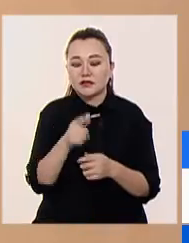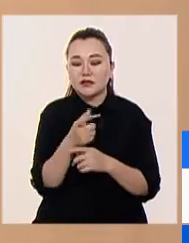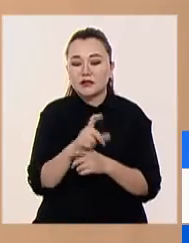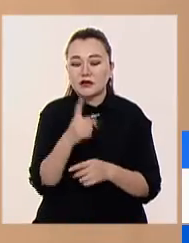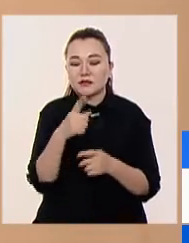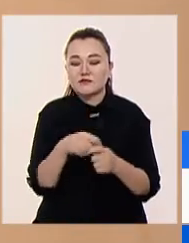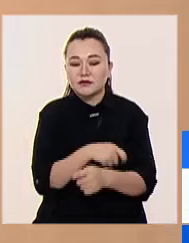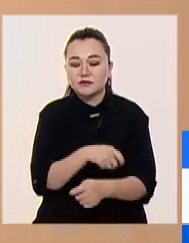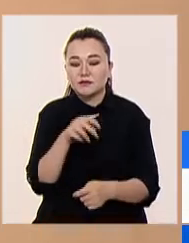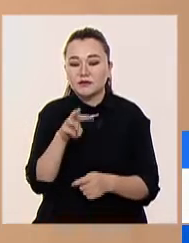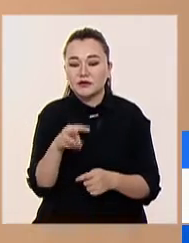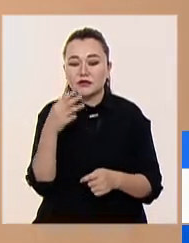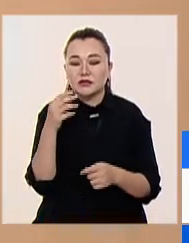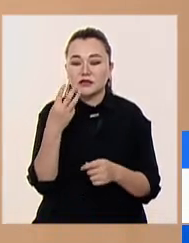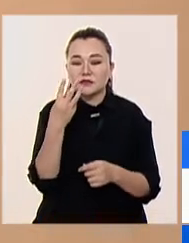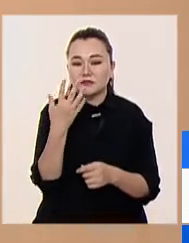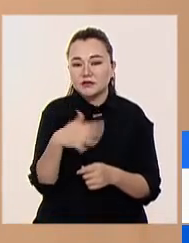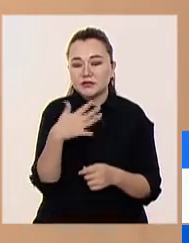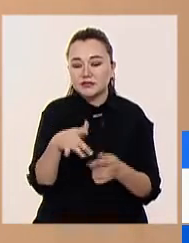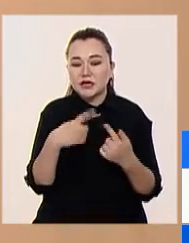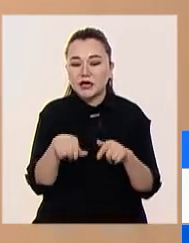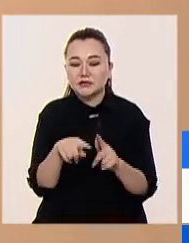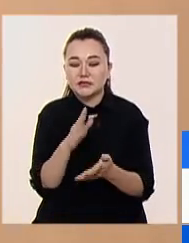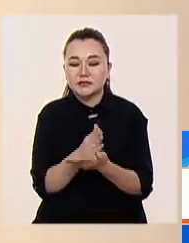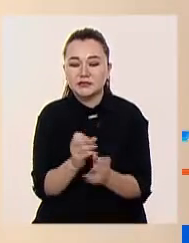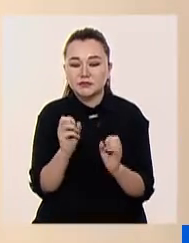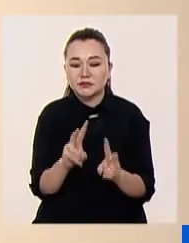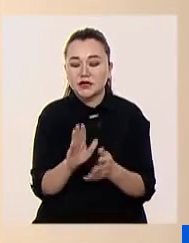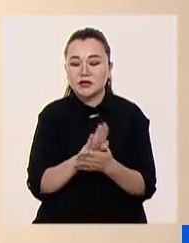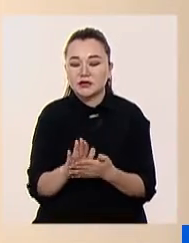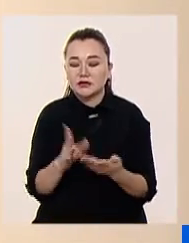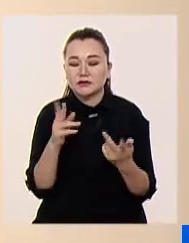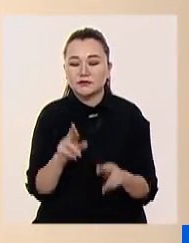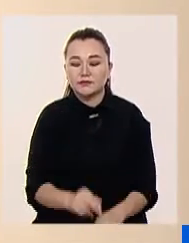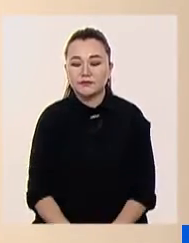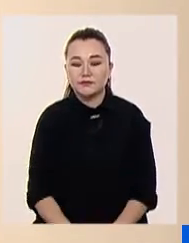действует более 50 организаций. Еляман Раймбеков, Влад Шишко, Информбюро, Алматы.